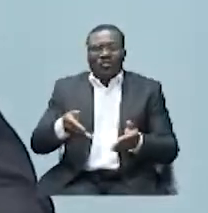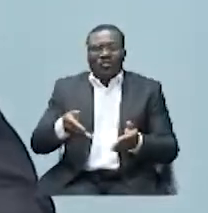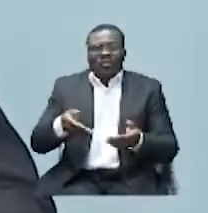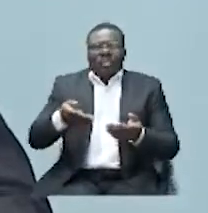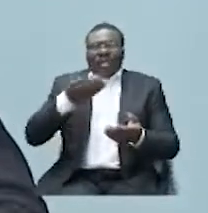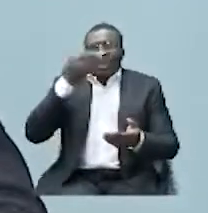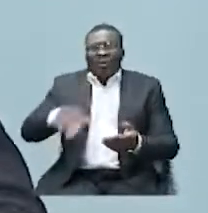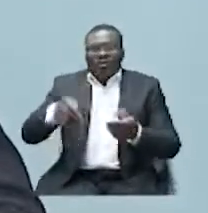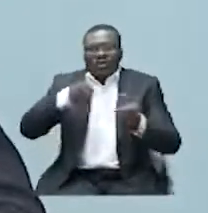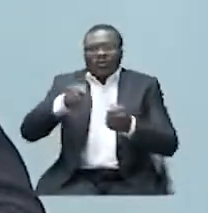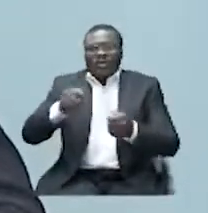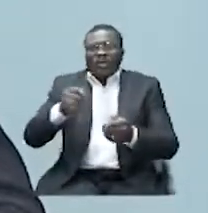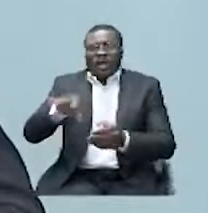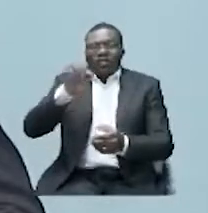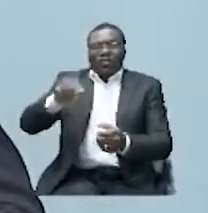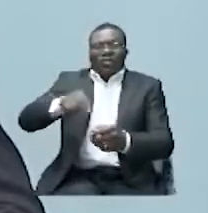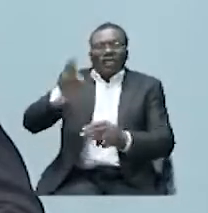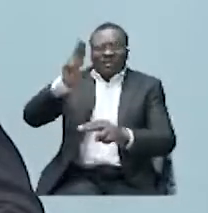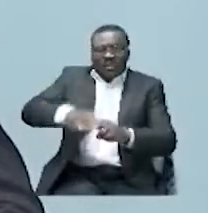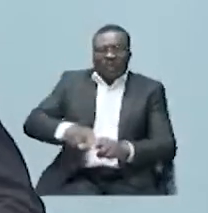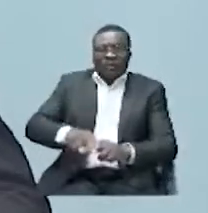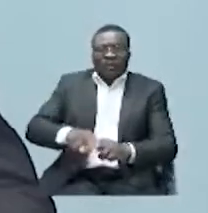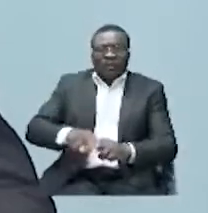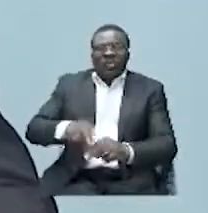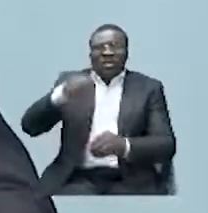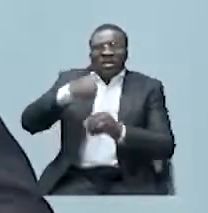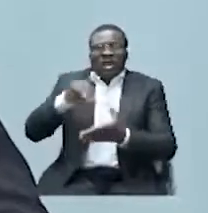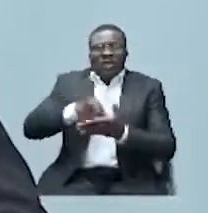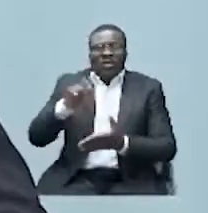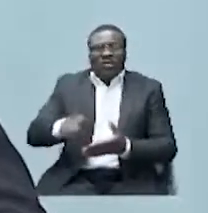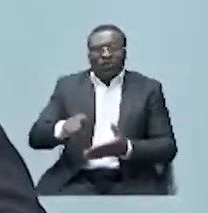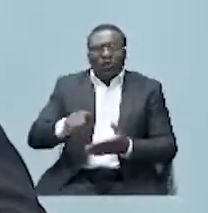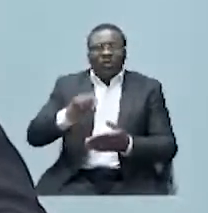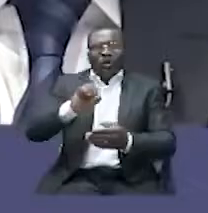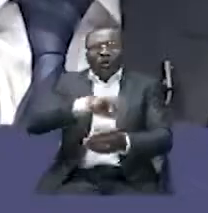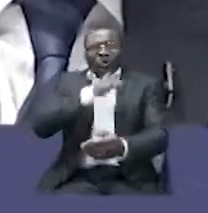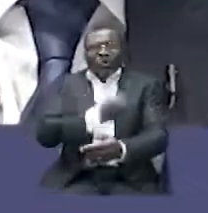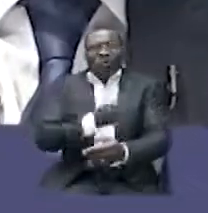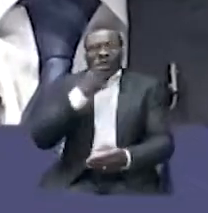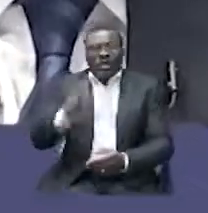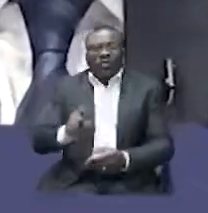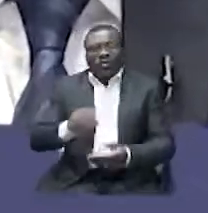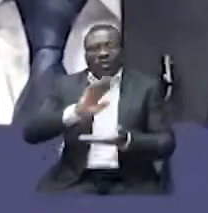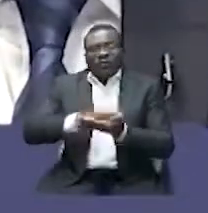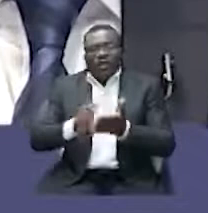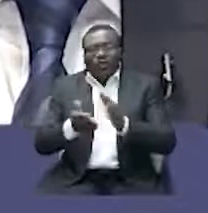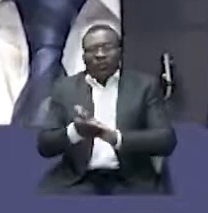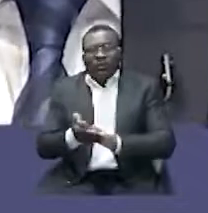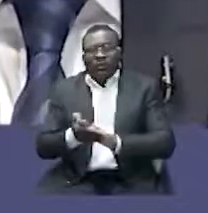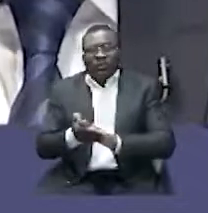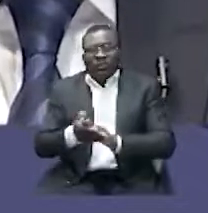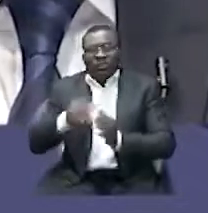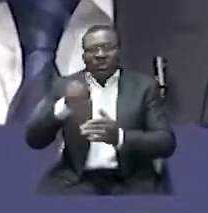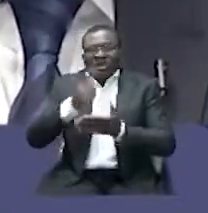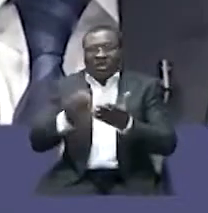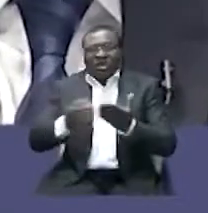mauvaise gouvernance a trouvé siège en ce que le pouvoir exécutif est devenu quelque